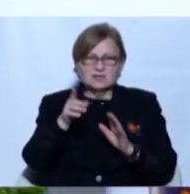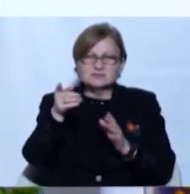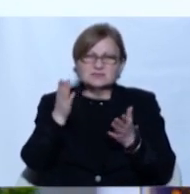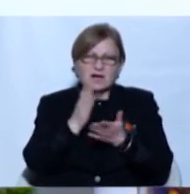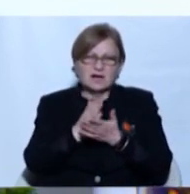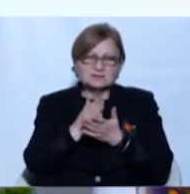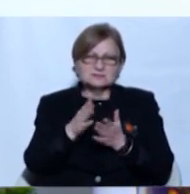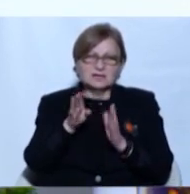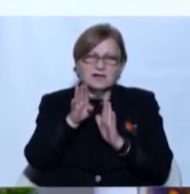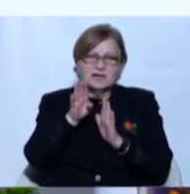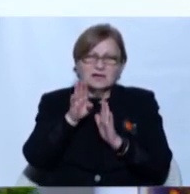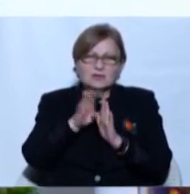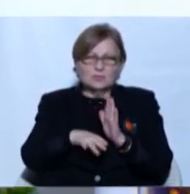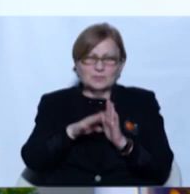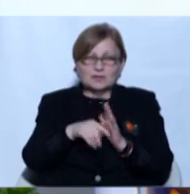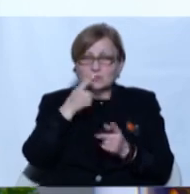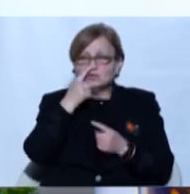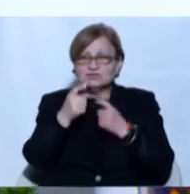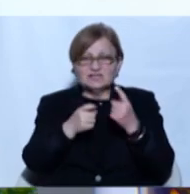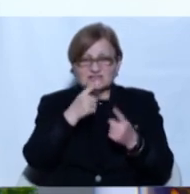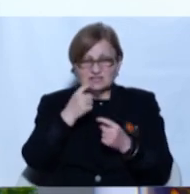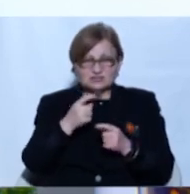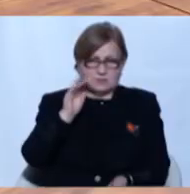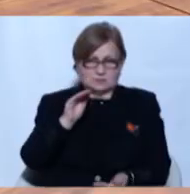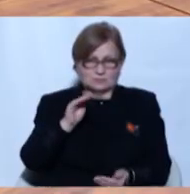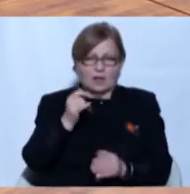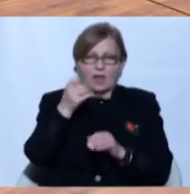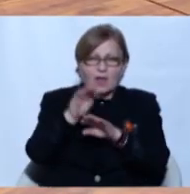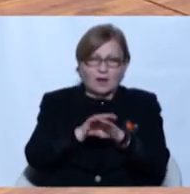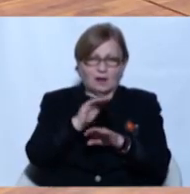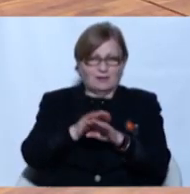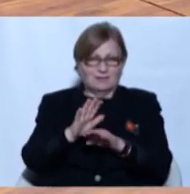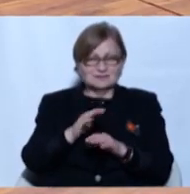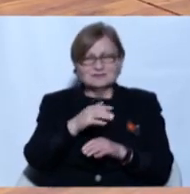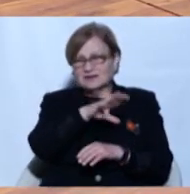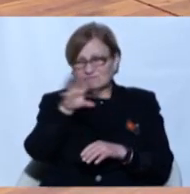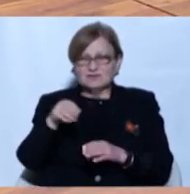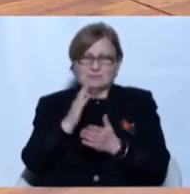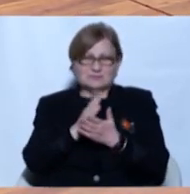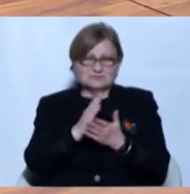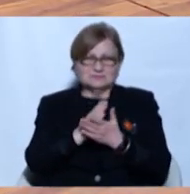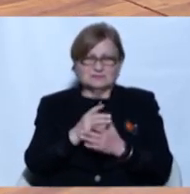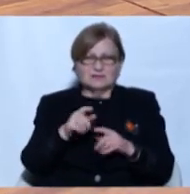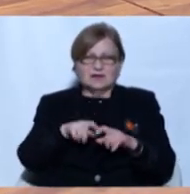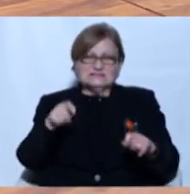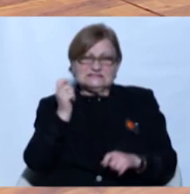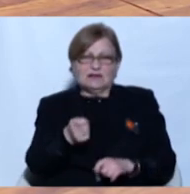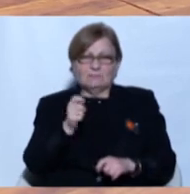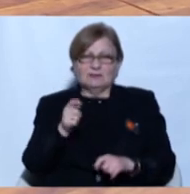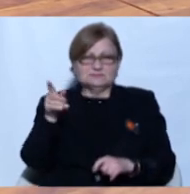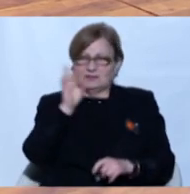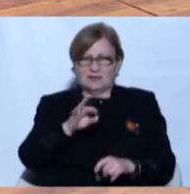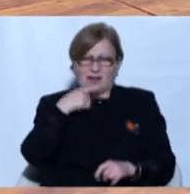და ესე ვთქვათ სხვადასხვა ეპოქა სხვადასხვა წესები აქვს ახლა ამის ესე განზოგადება წკეპლის თემაზე